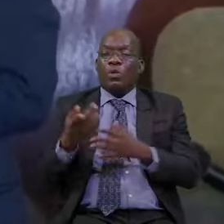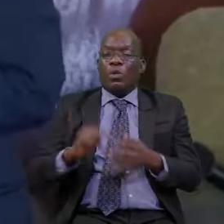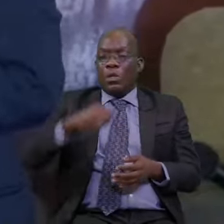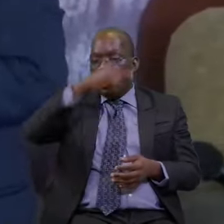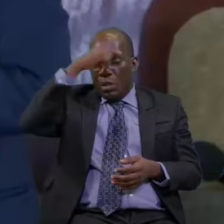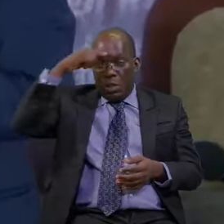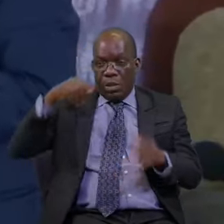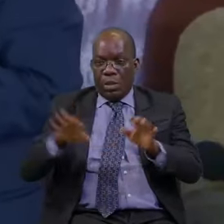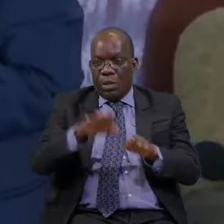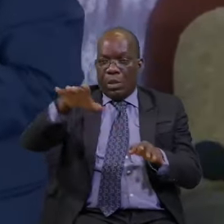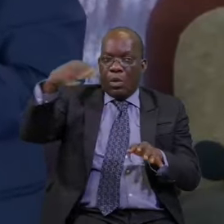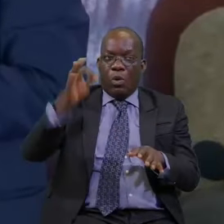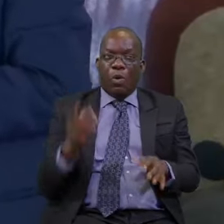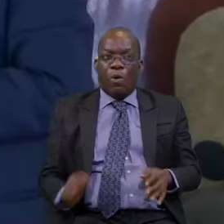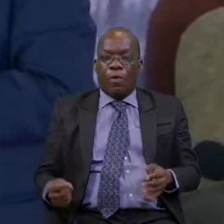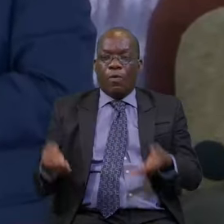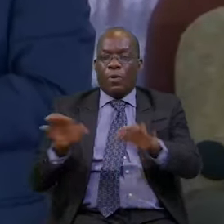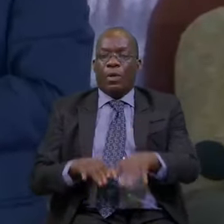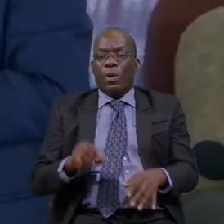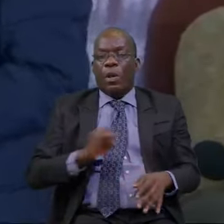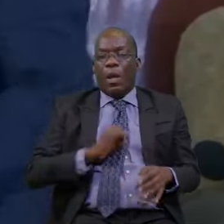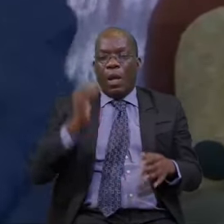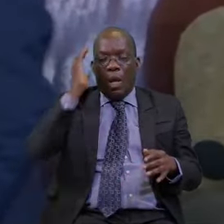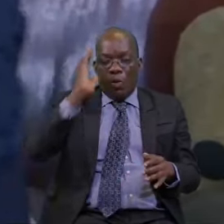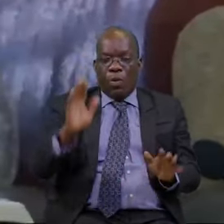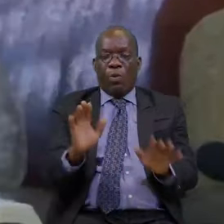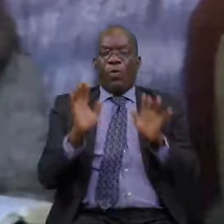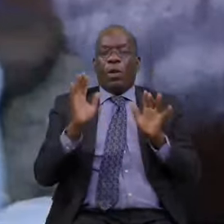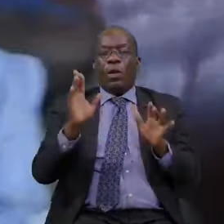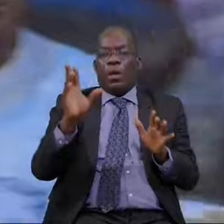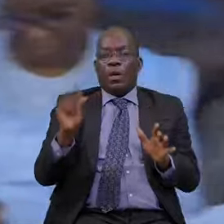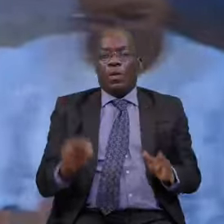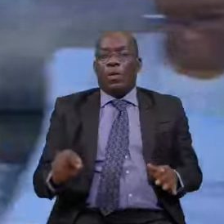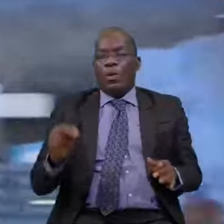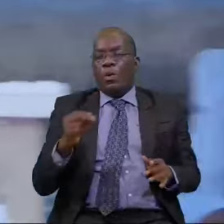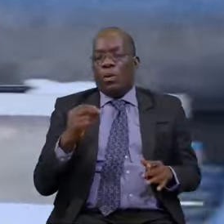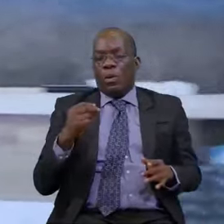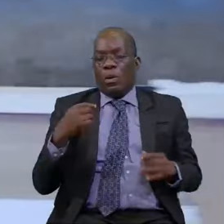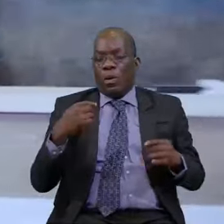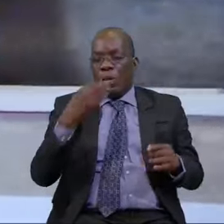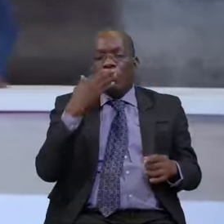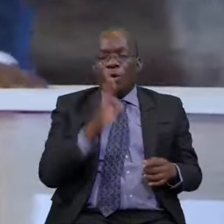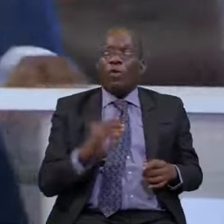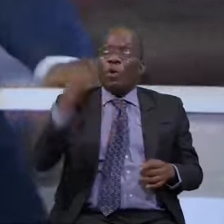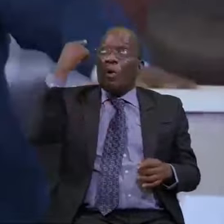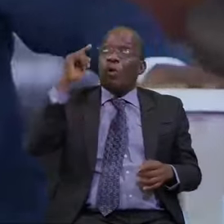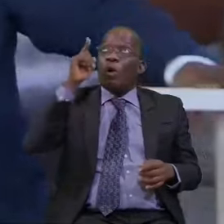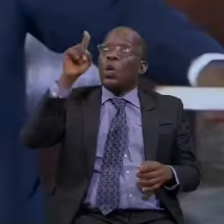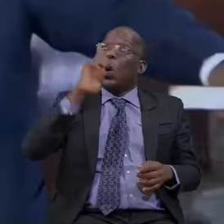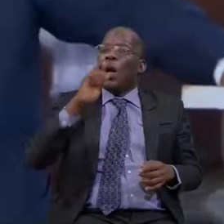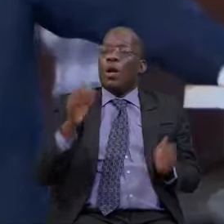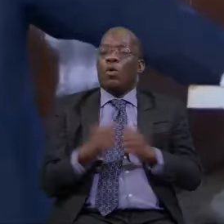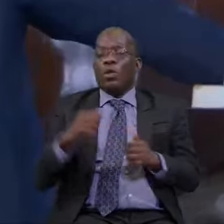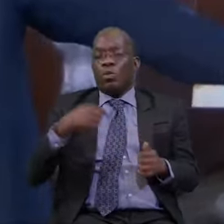mort, je ne crains aucun mal. Car tu es avec moi. Ta houlette et